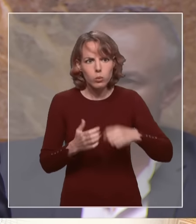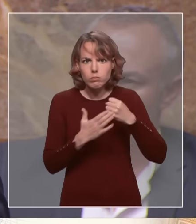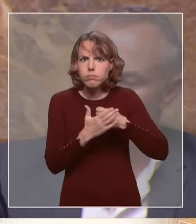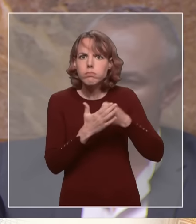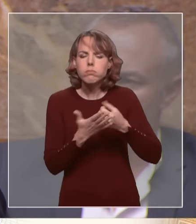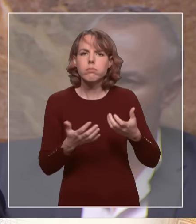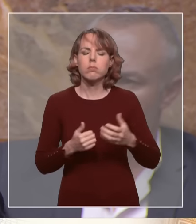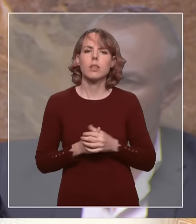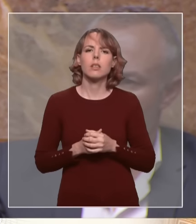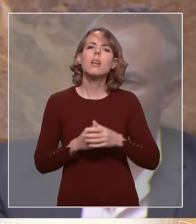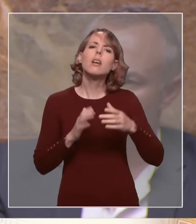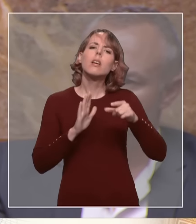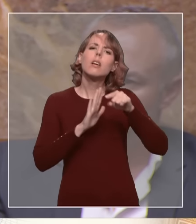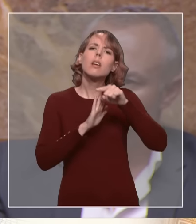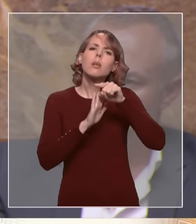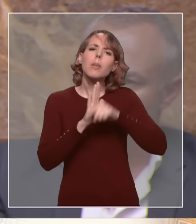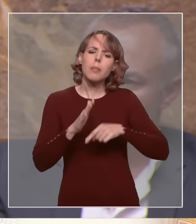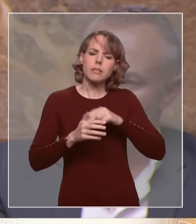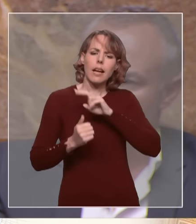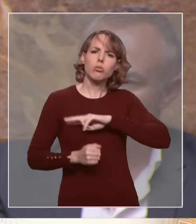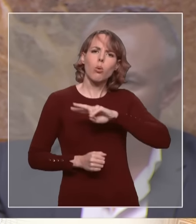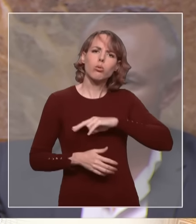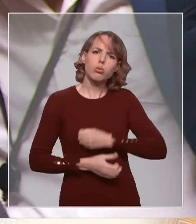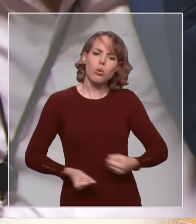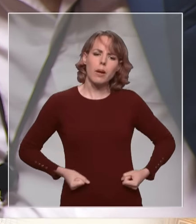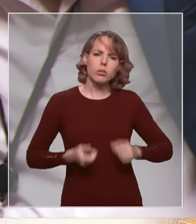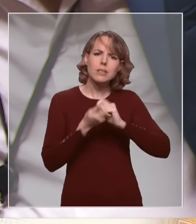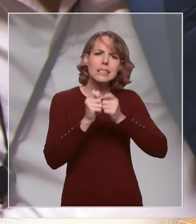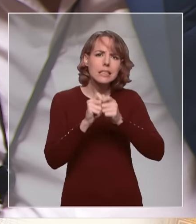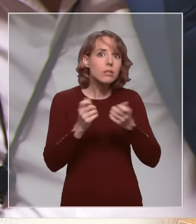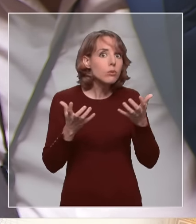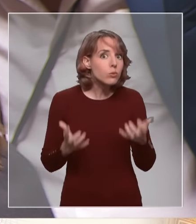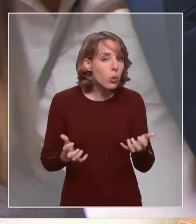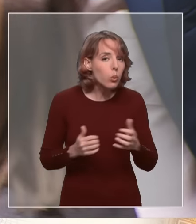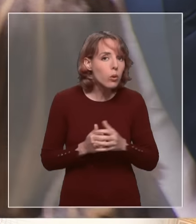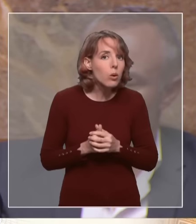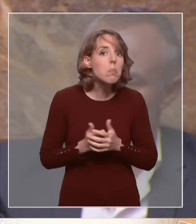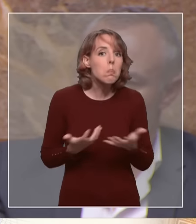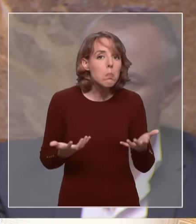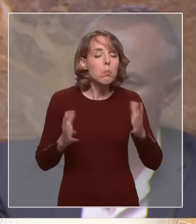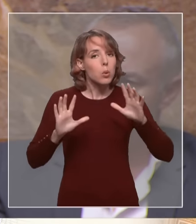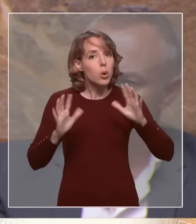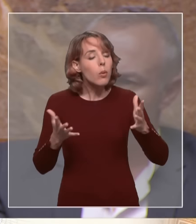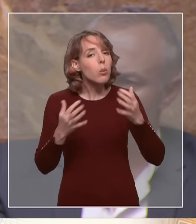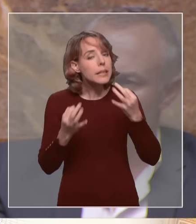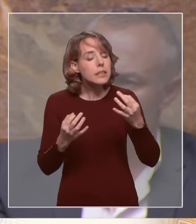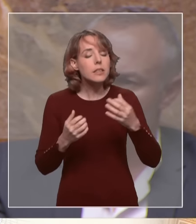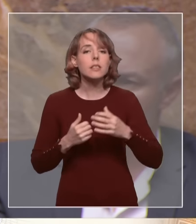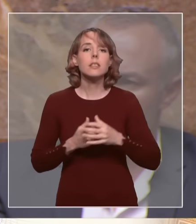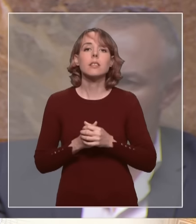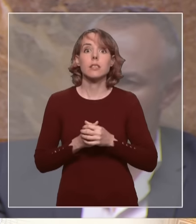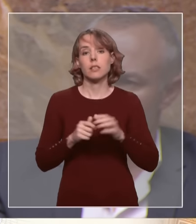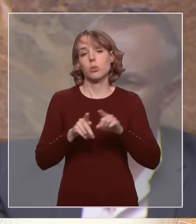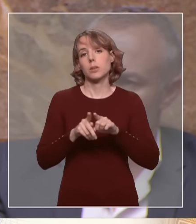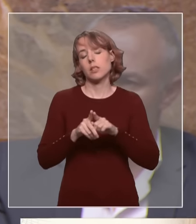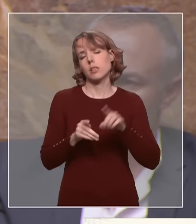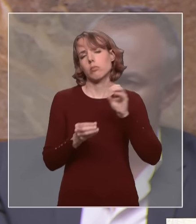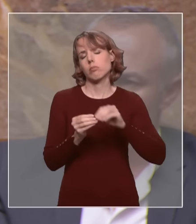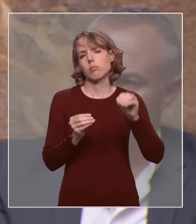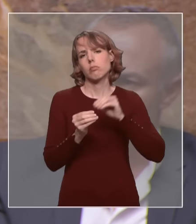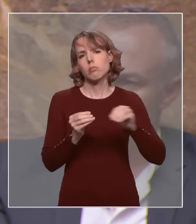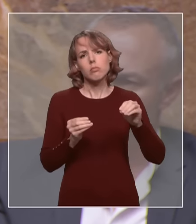paramètres de l'assurance chômage? Si oui, lesquels et dans quelle modalité? Et ma seconde question, c'est est-ce que l'assurance chômage est